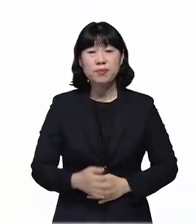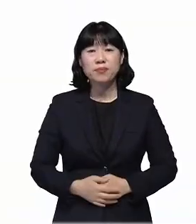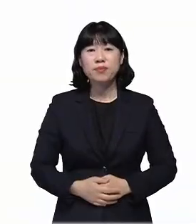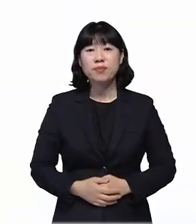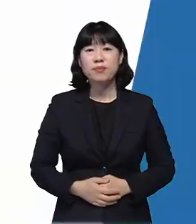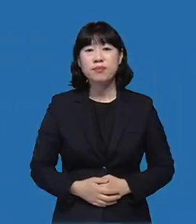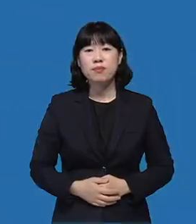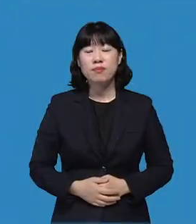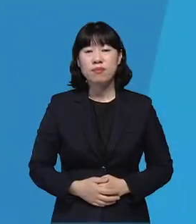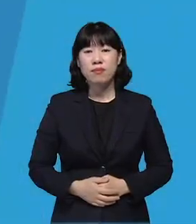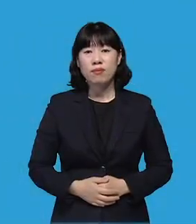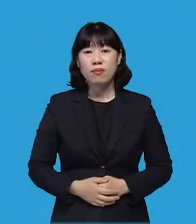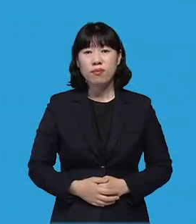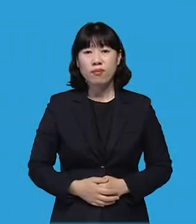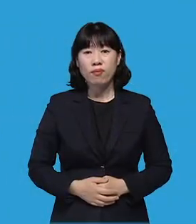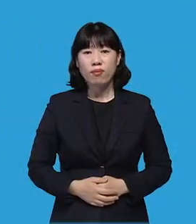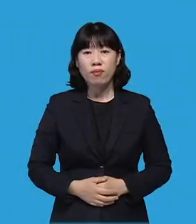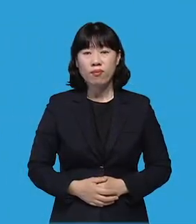아